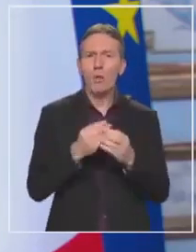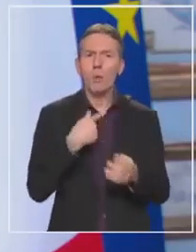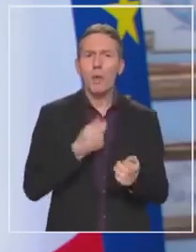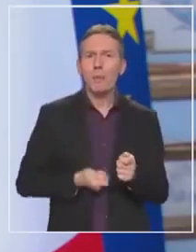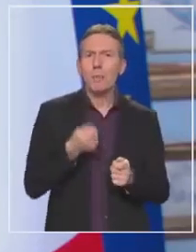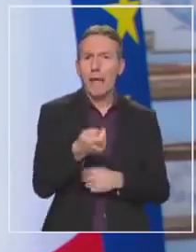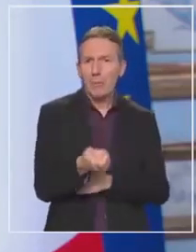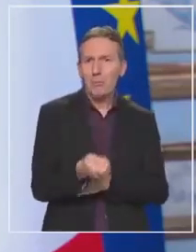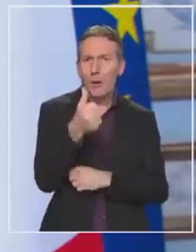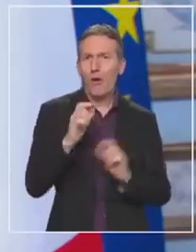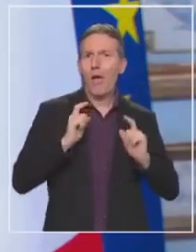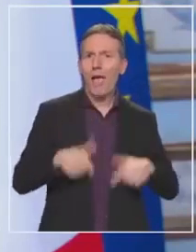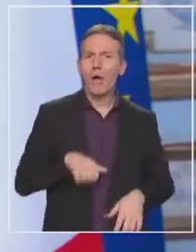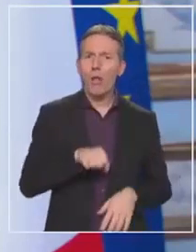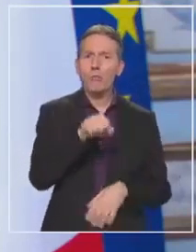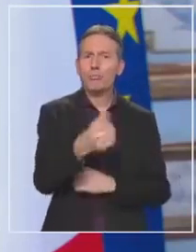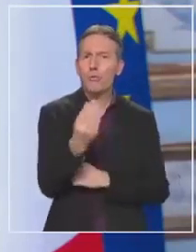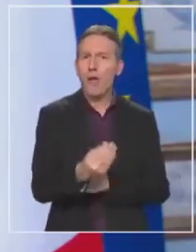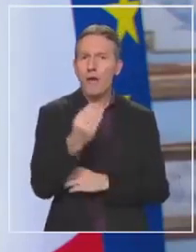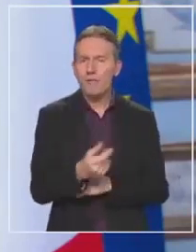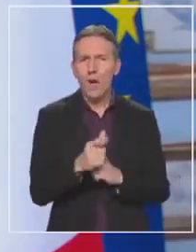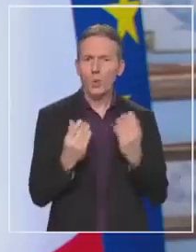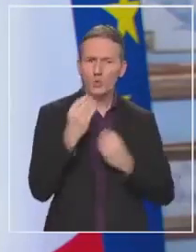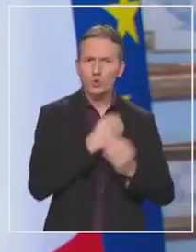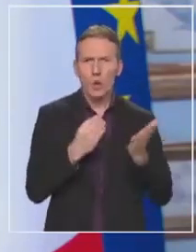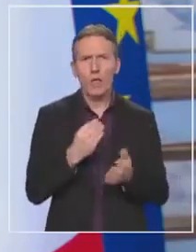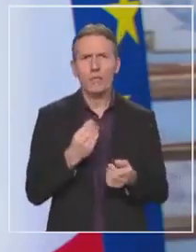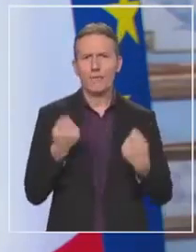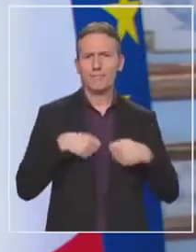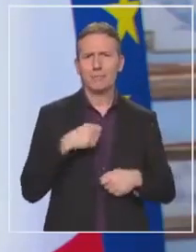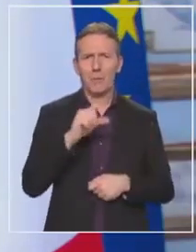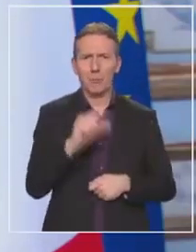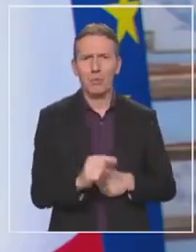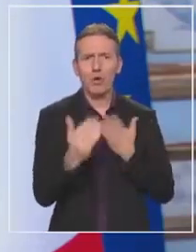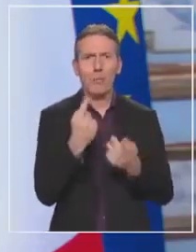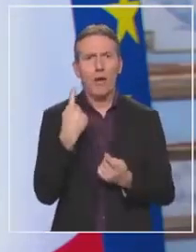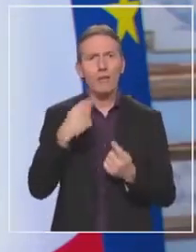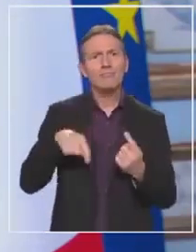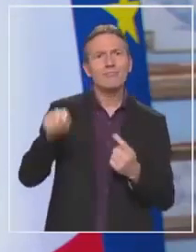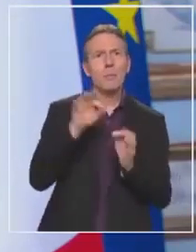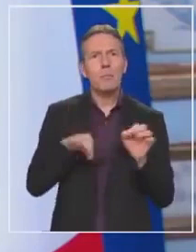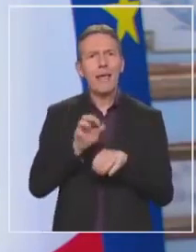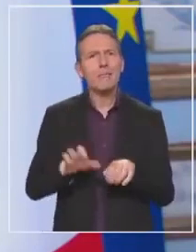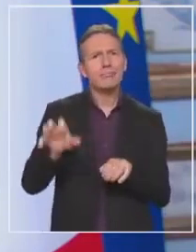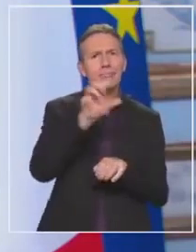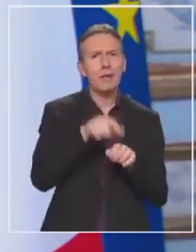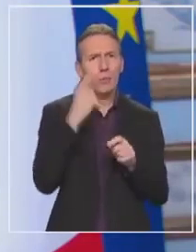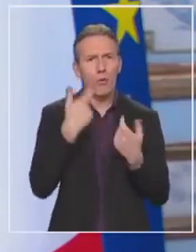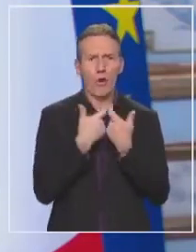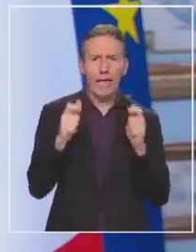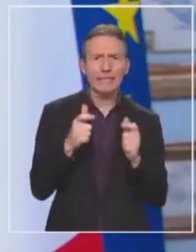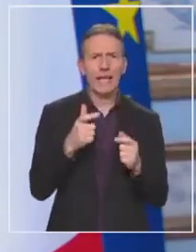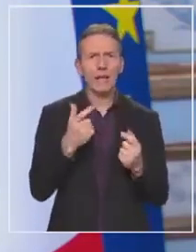paye pas ou presque la scolarité de nos enfants on se soigne un coup parmi les plus faibles des pays développés pour avoir accès à des médecins